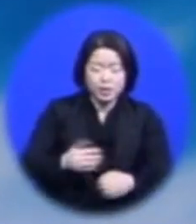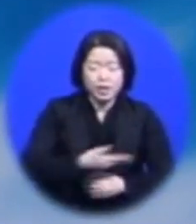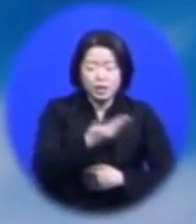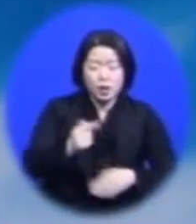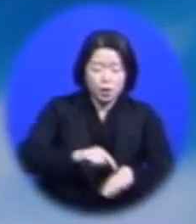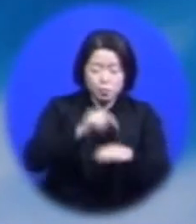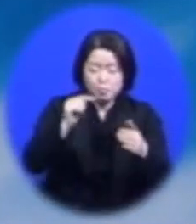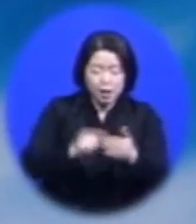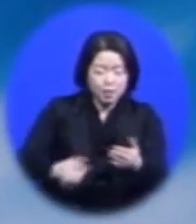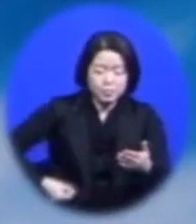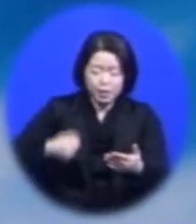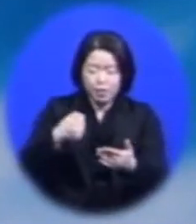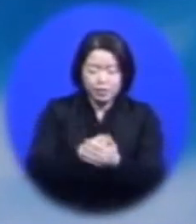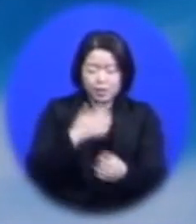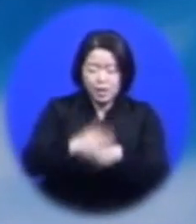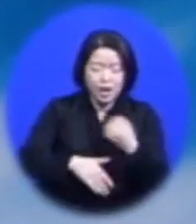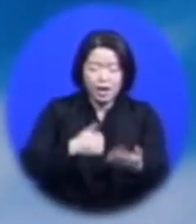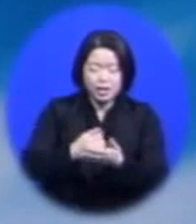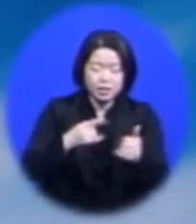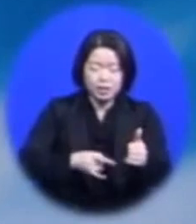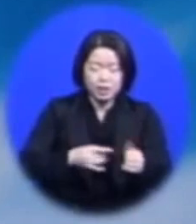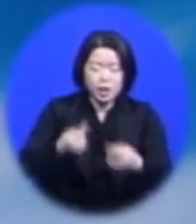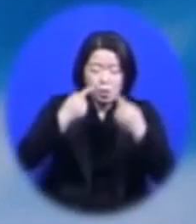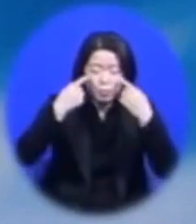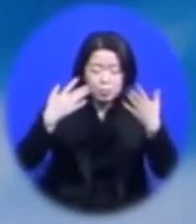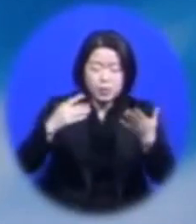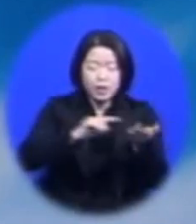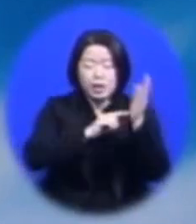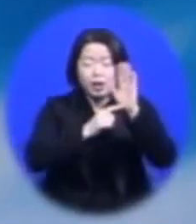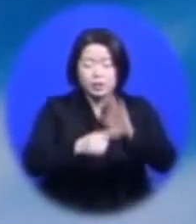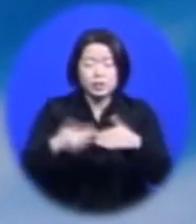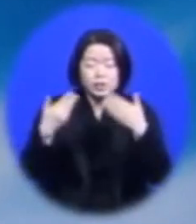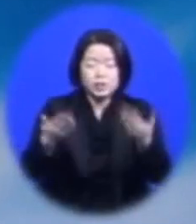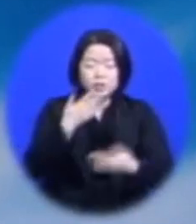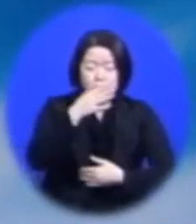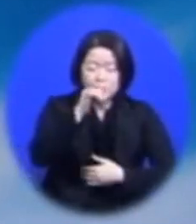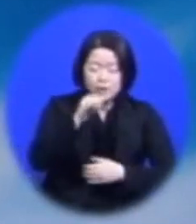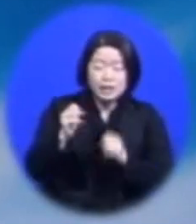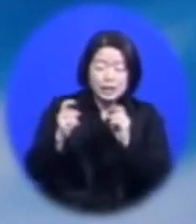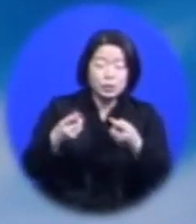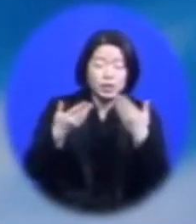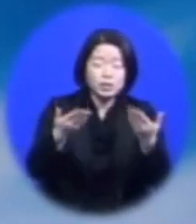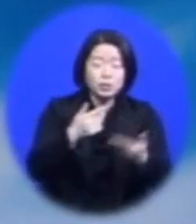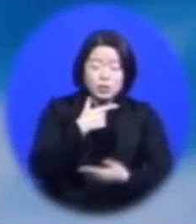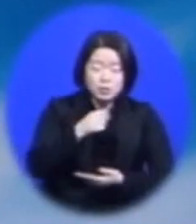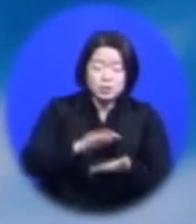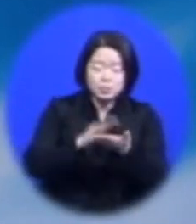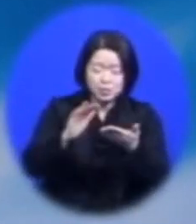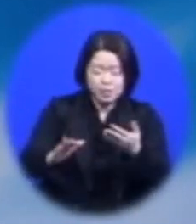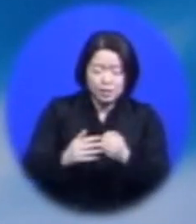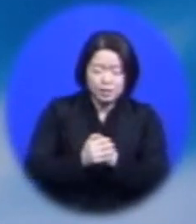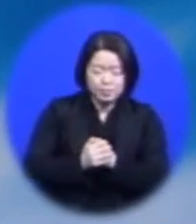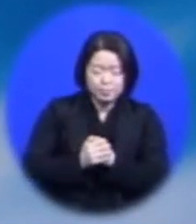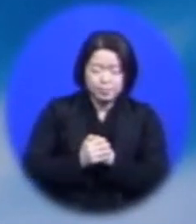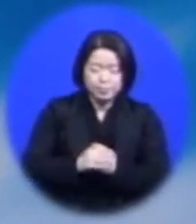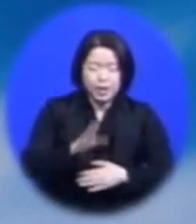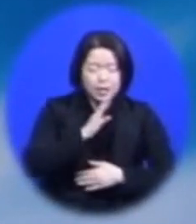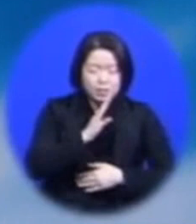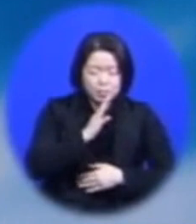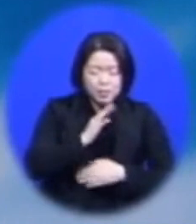마음의 결단을 하나님께 분명하게 표시할 수 있게 그런 기회를 드리고 싶습니다.